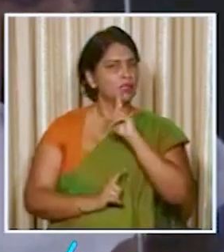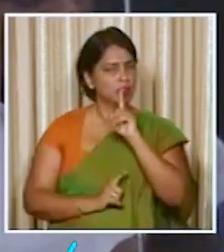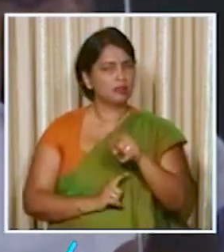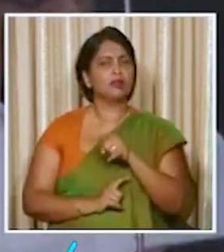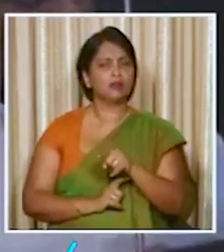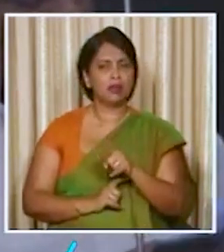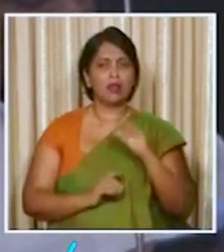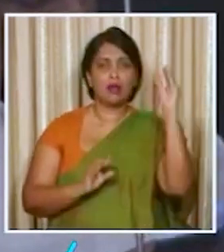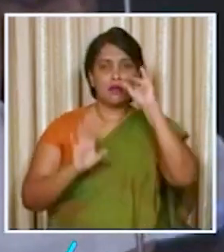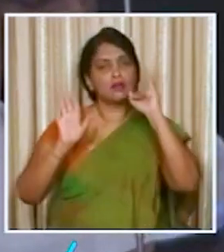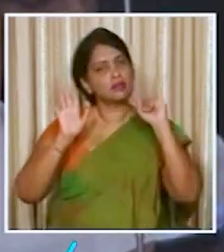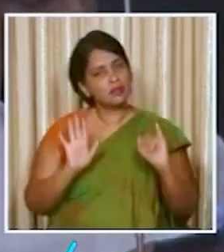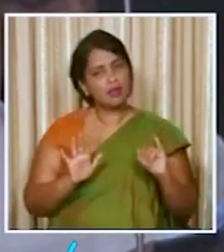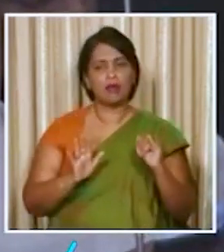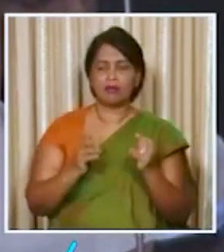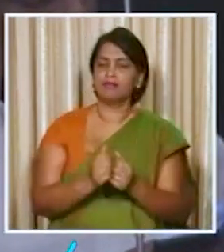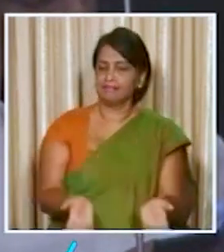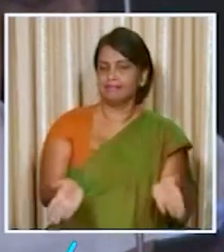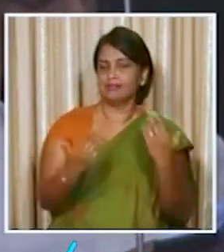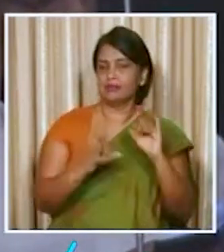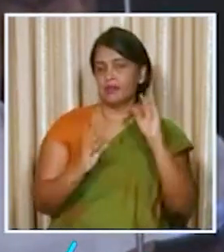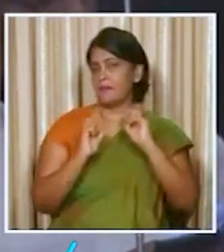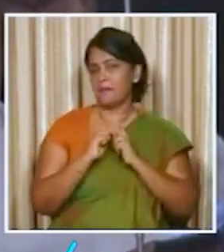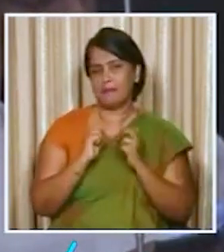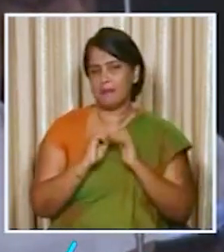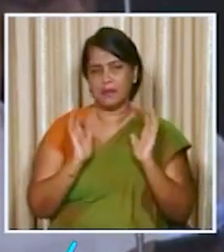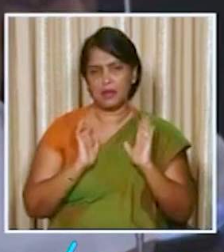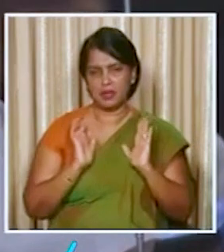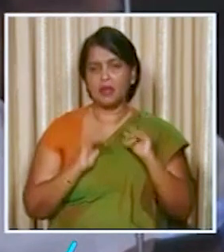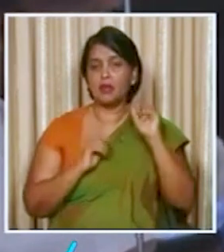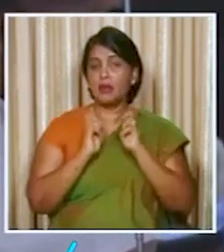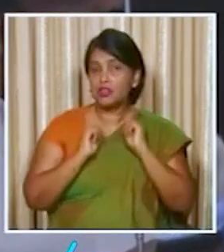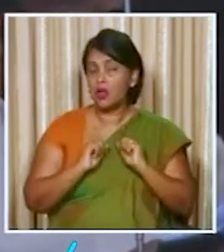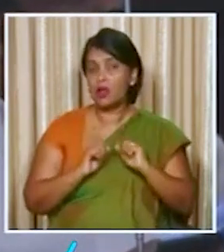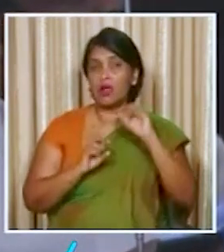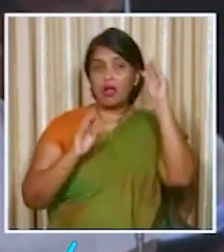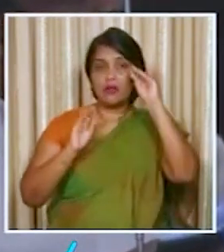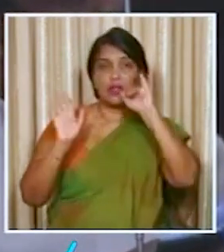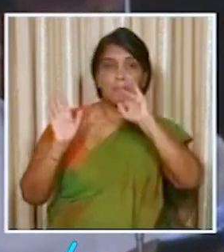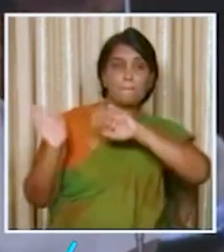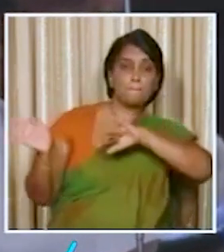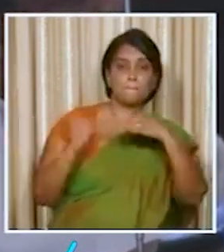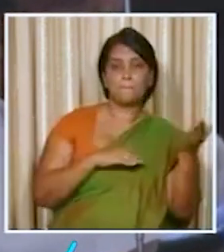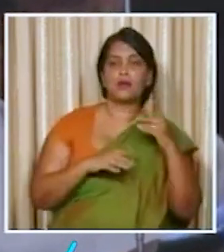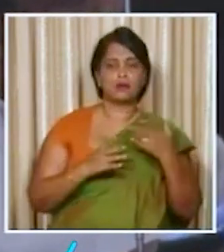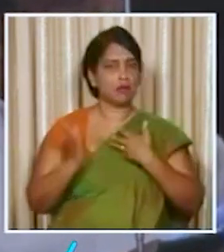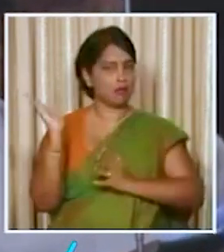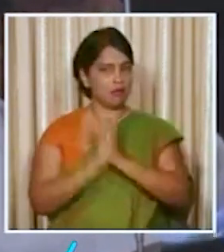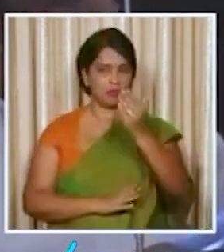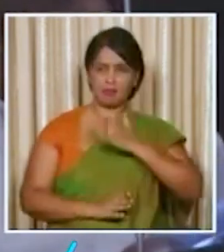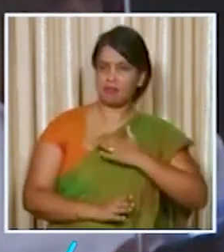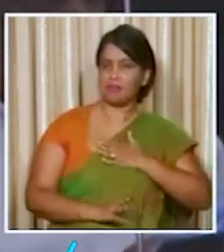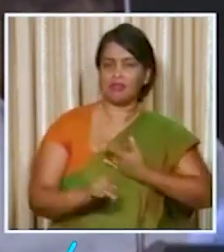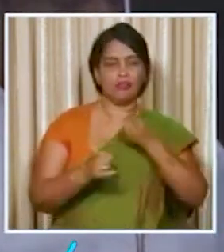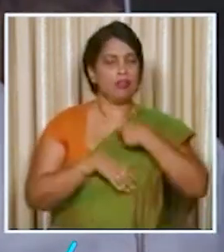වුණා හවස 6 වෙනකන් ඒක කරන්න අවසර දීලා තියෙනවා. මෙතන ප්‍රශ්න මතුවලා තින්නේ 6න් පස්සෙනුත් ඒගොල්ලෝ Tamanට තියෙන අයිතිය ගැන කතා කරමින් මෙතන